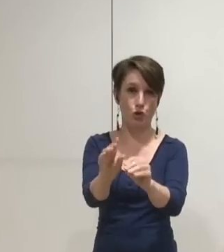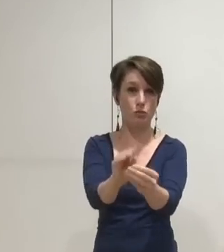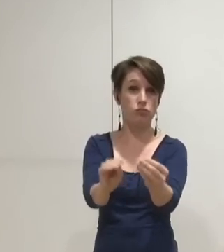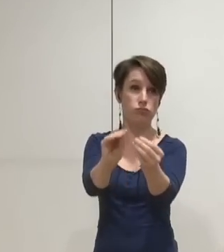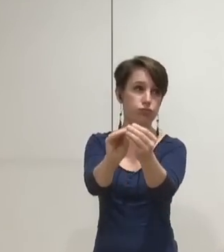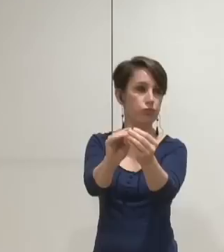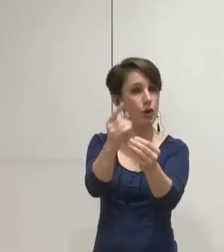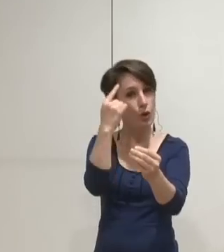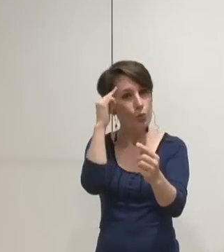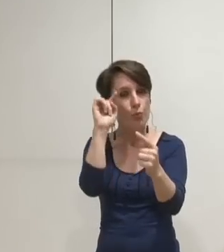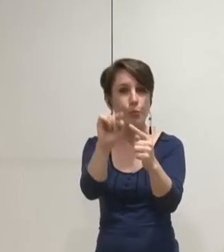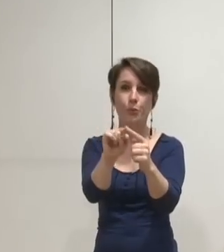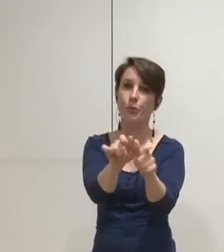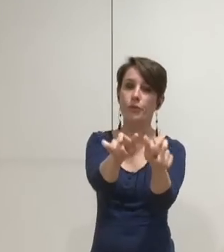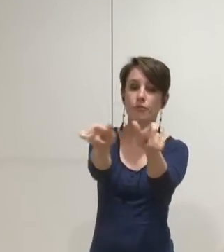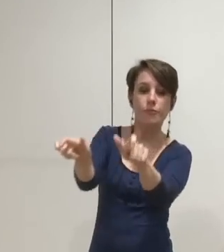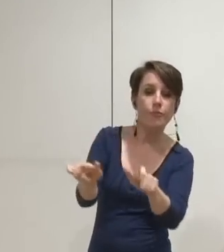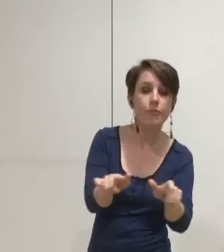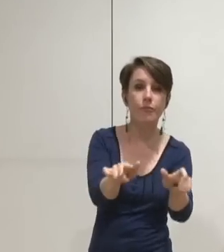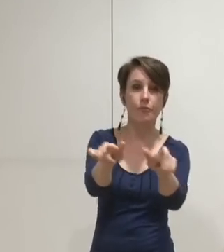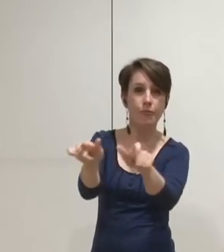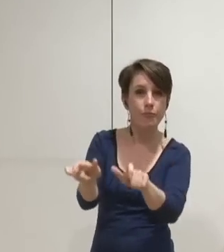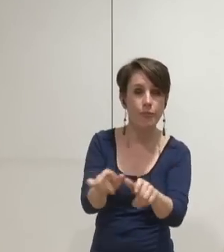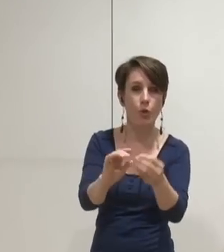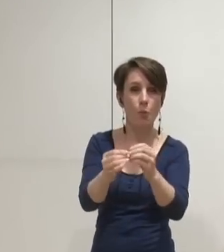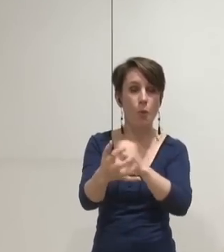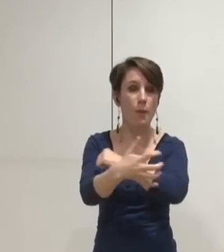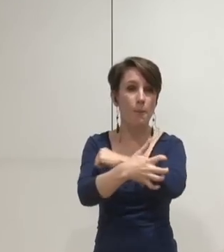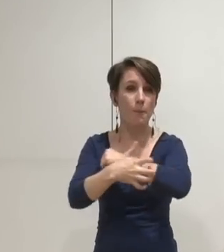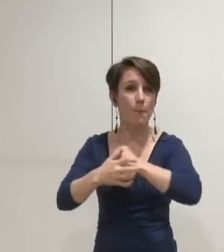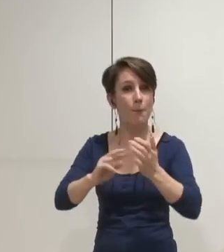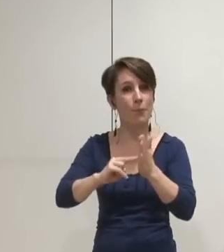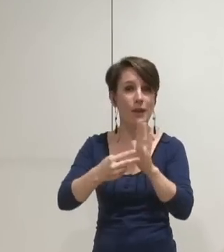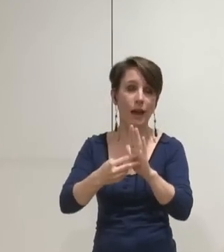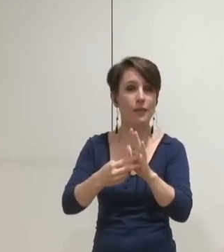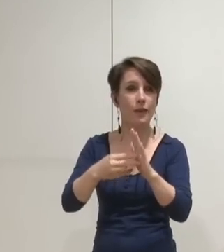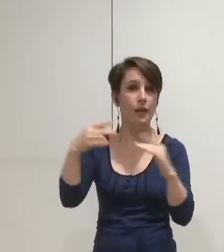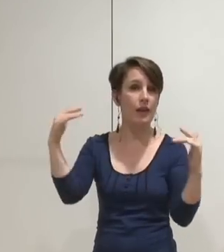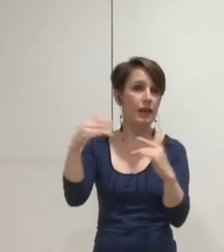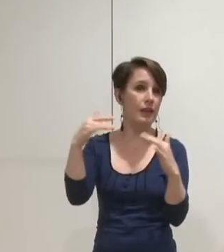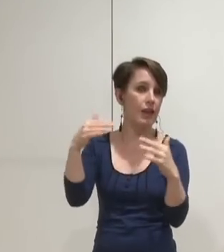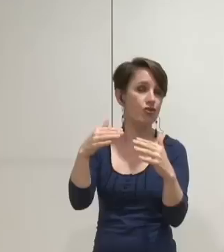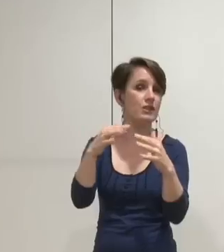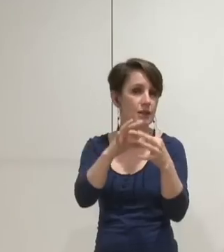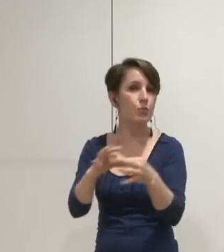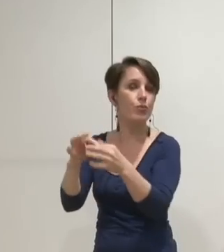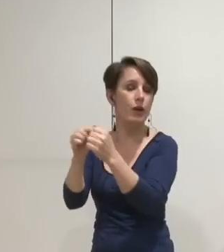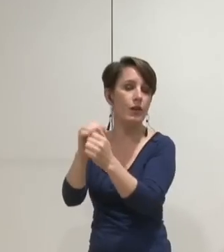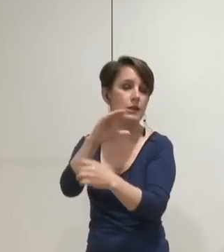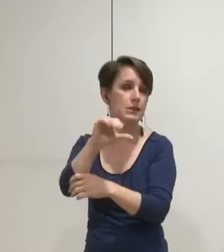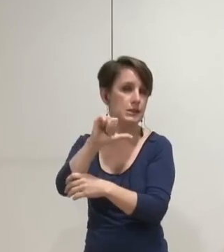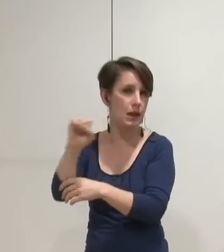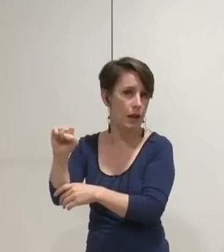convenons les questions de précarité énergétique au-delà de la plateforme qui avait été monté avec le CCS et les énergéticiens